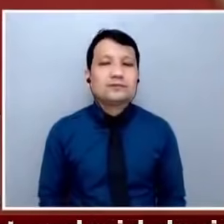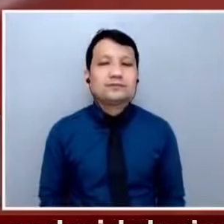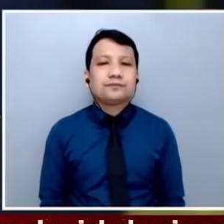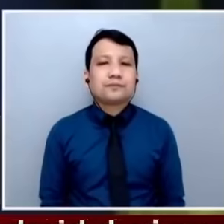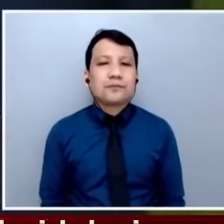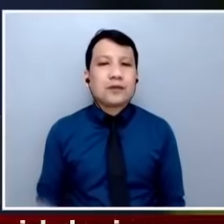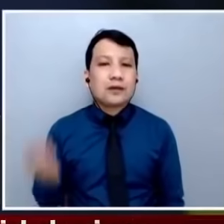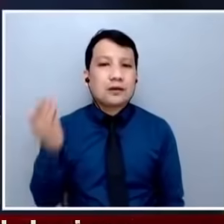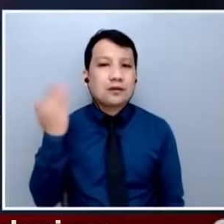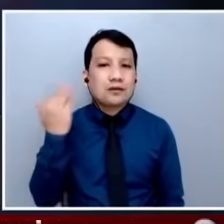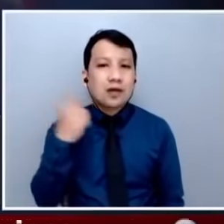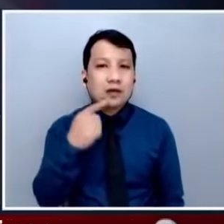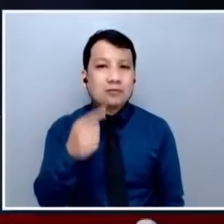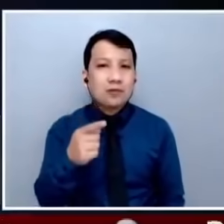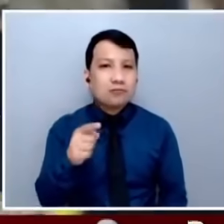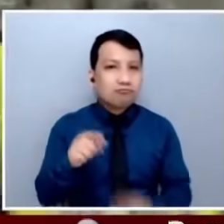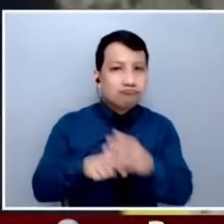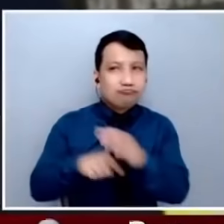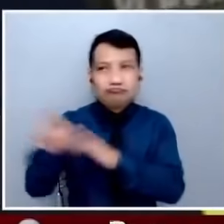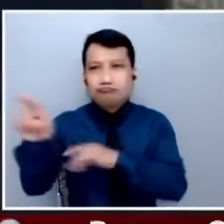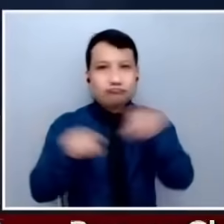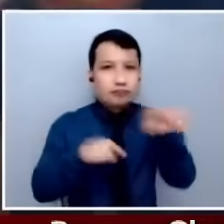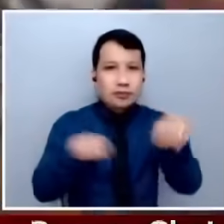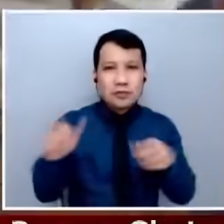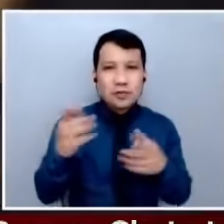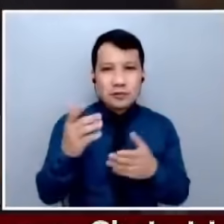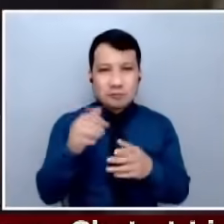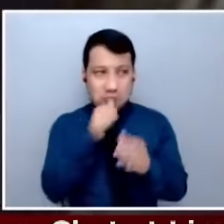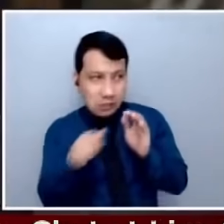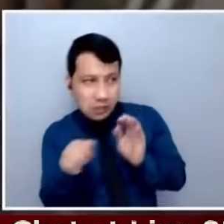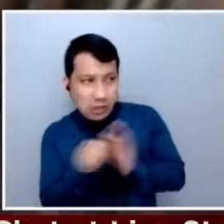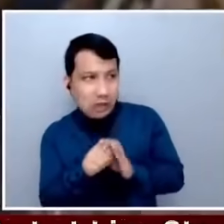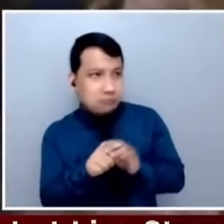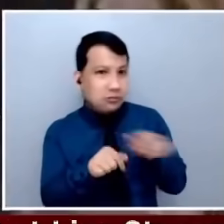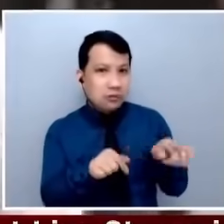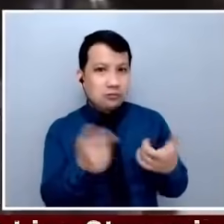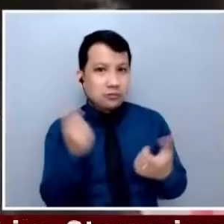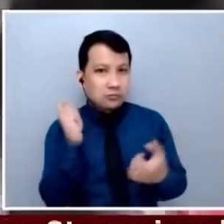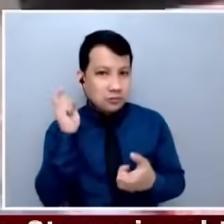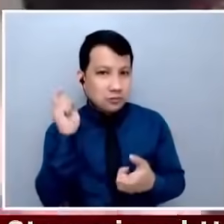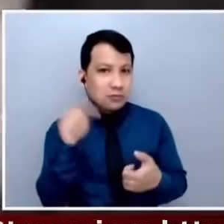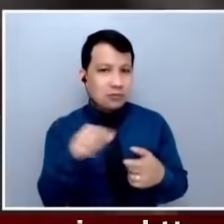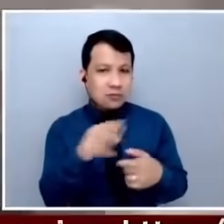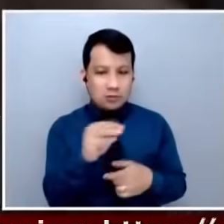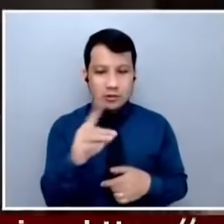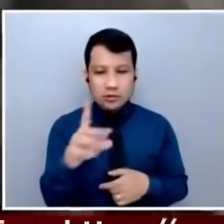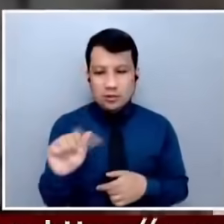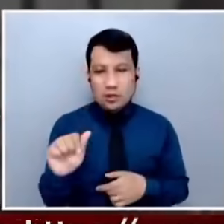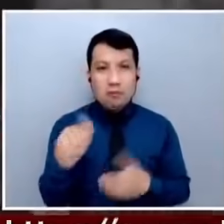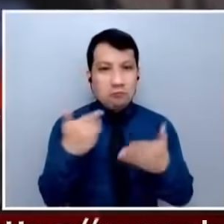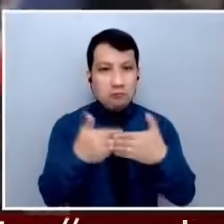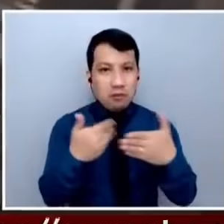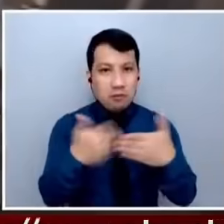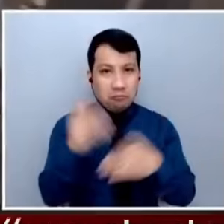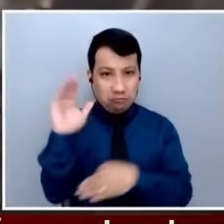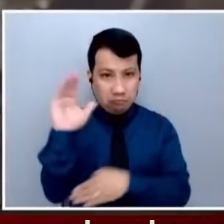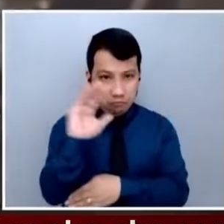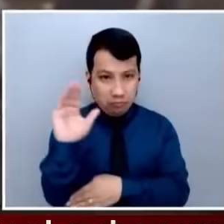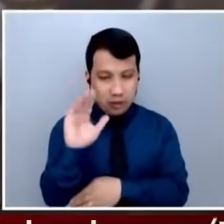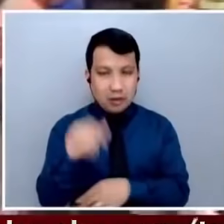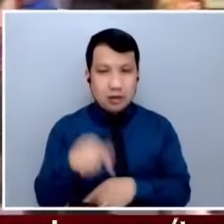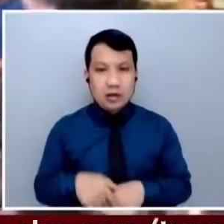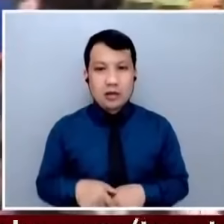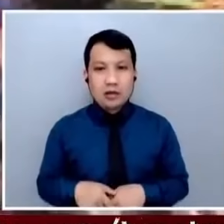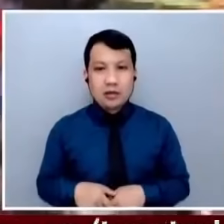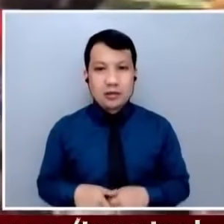Dati, aso't pusa lang ang peg ng mga vendors at clearing teams ng MMDA, lalo't paparating ang Kapaskuhan dahil